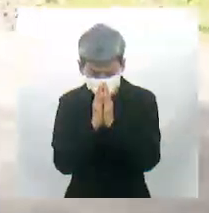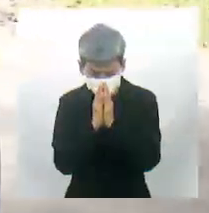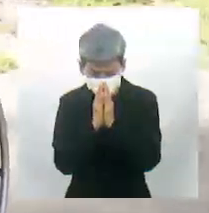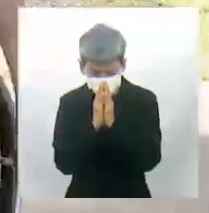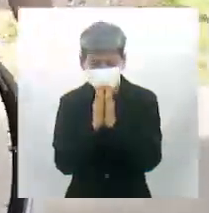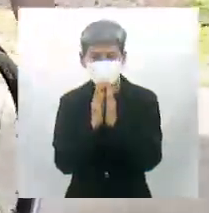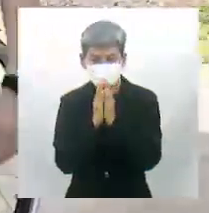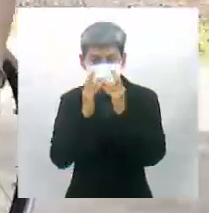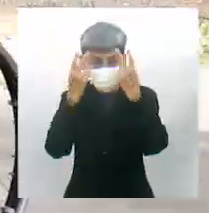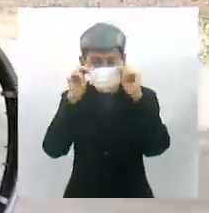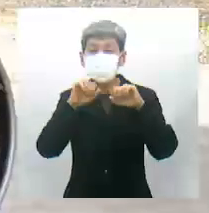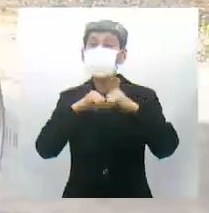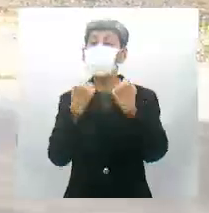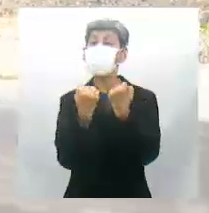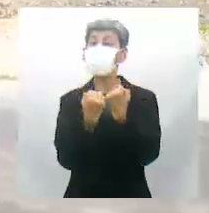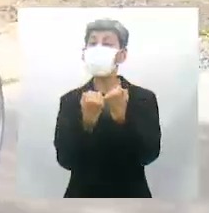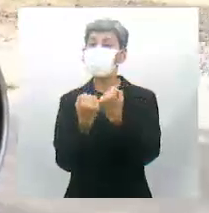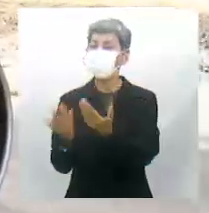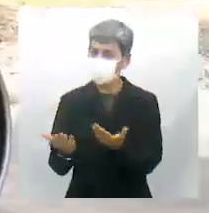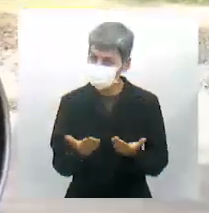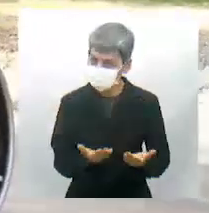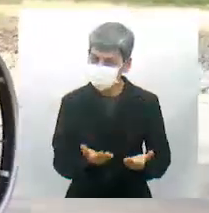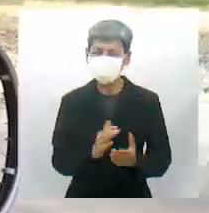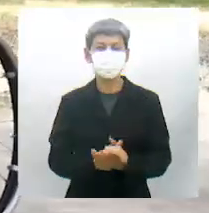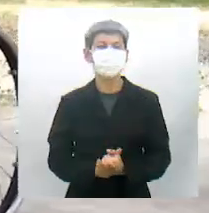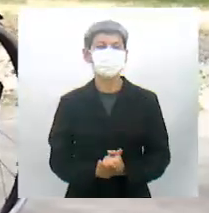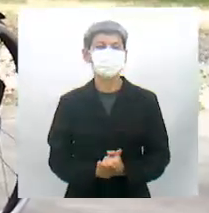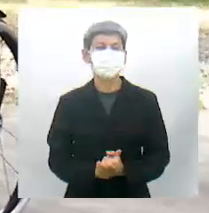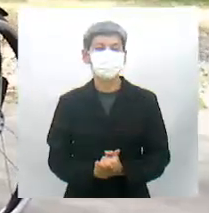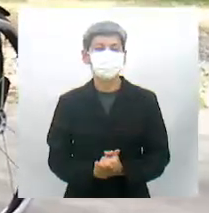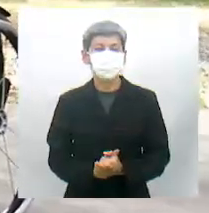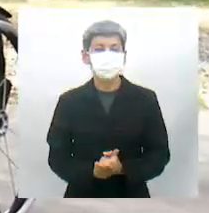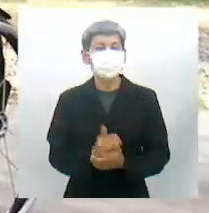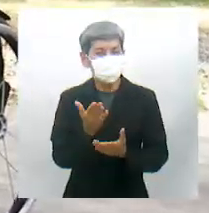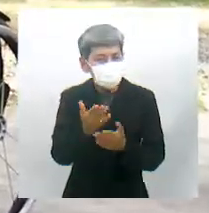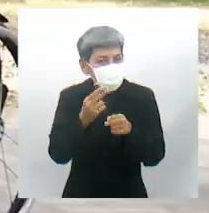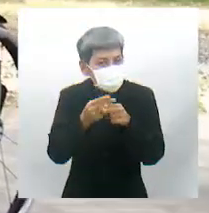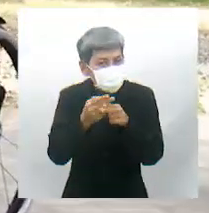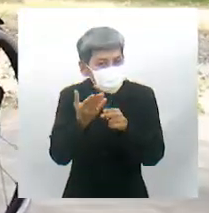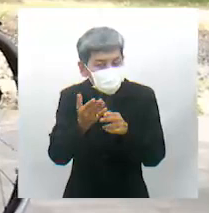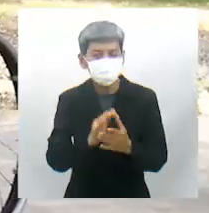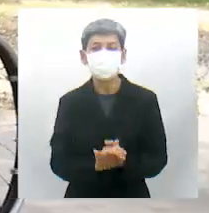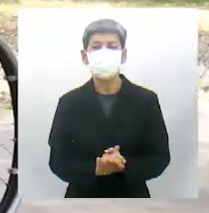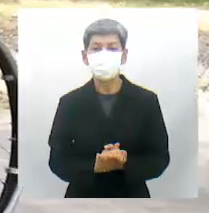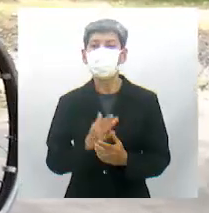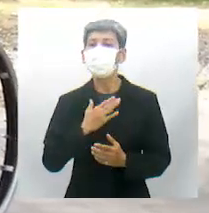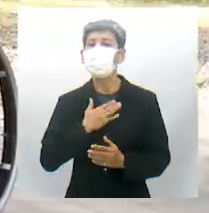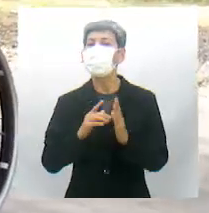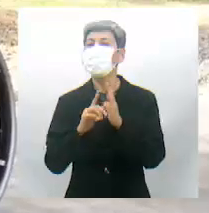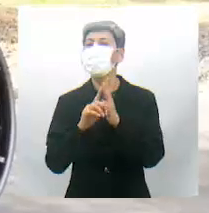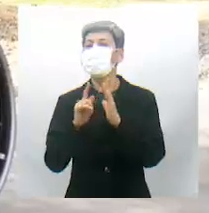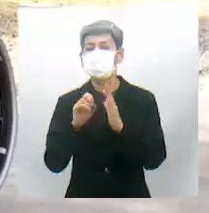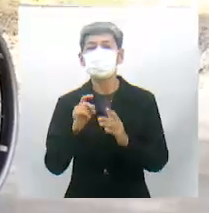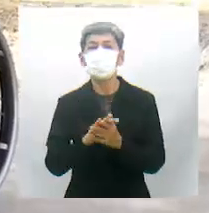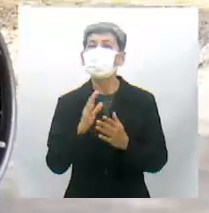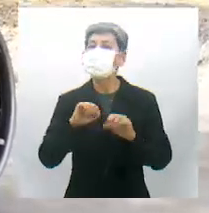สว ั สด ี คร ับ สวัสดีครับท่านนายกสมาคมก็มาให้การต้อนรับเรานะครับรบกวนแนะนำตัวหน่อยครับ ครับผมเขื่อนนะครับเป็นนายกสม